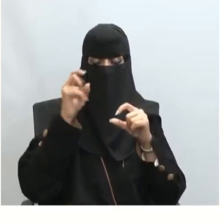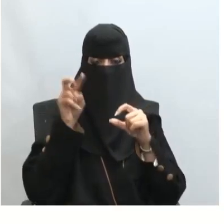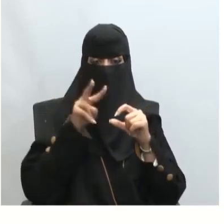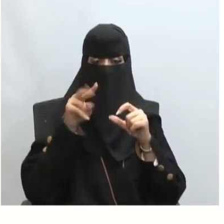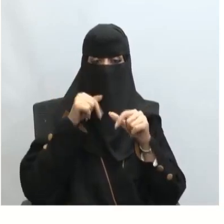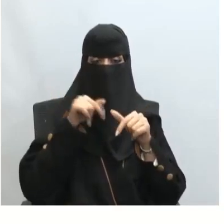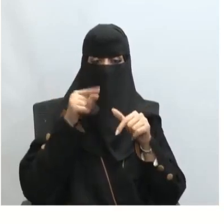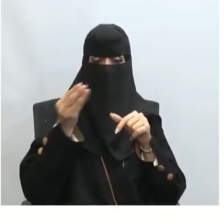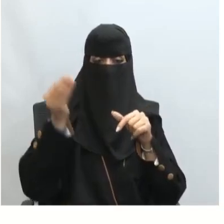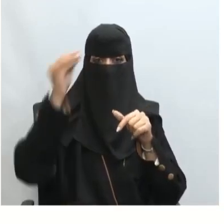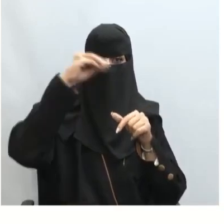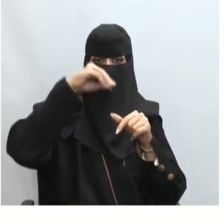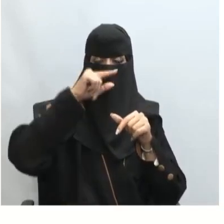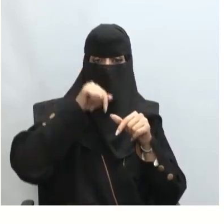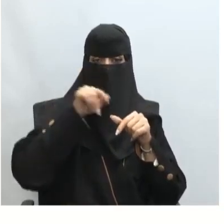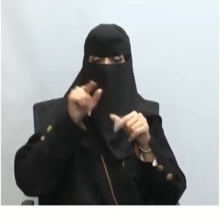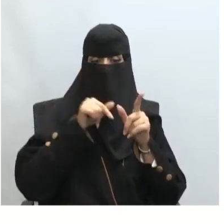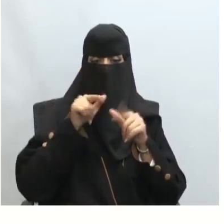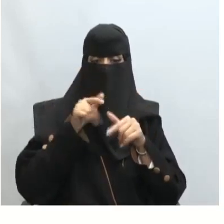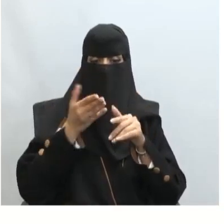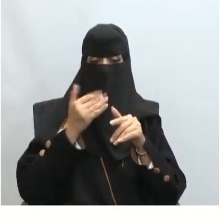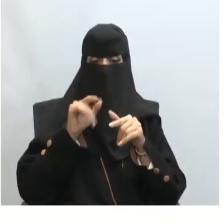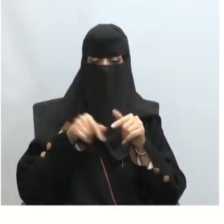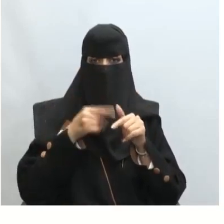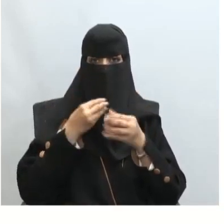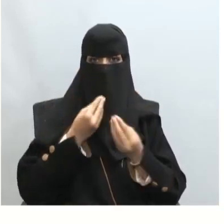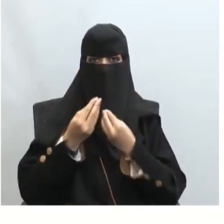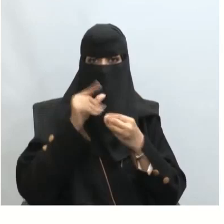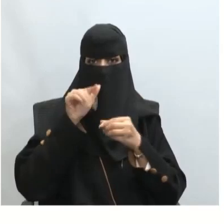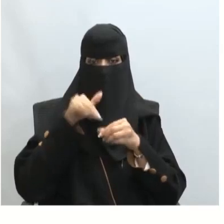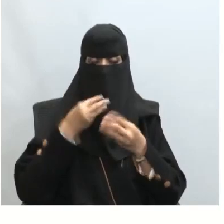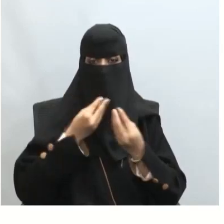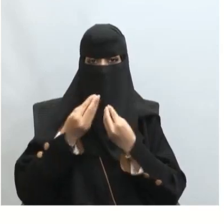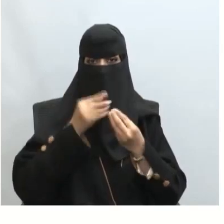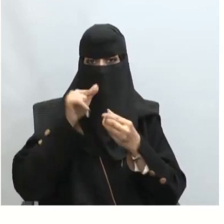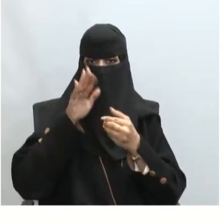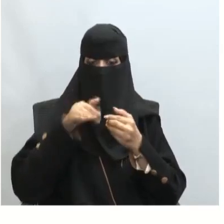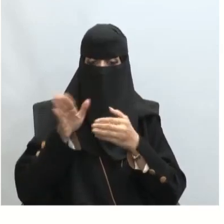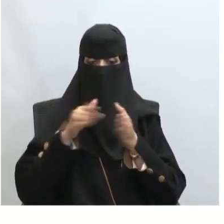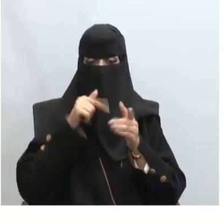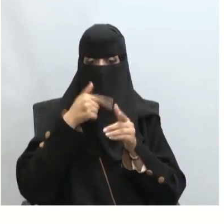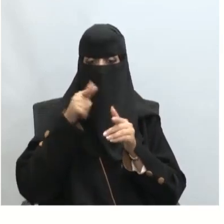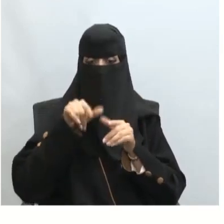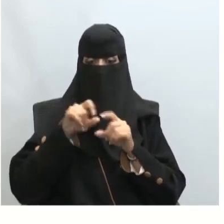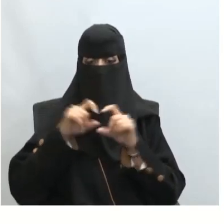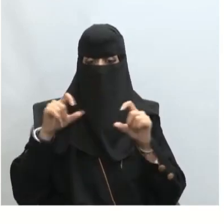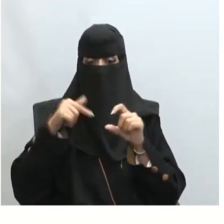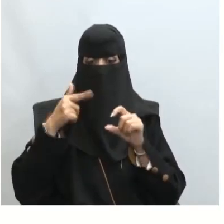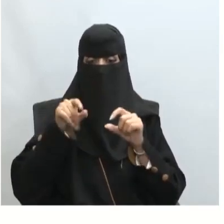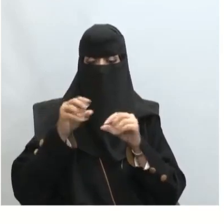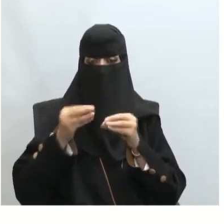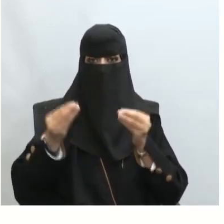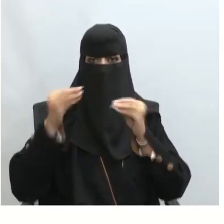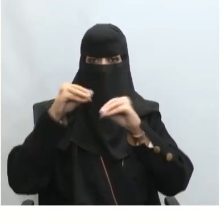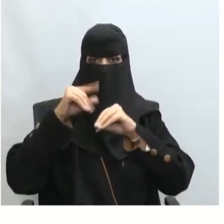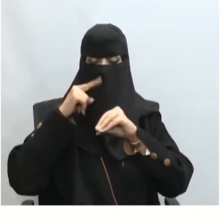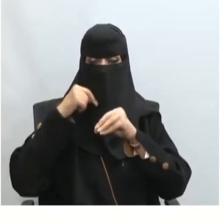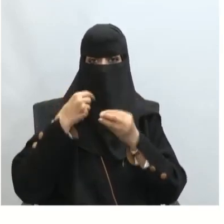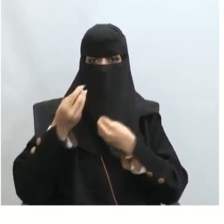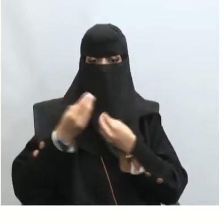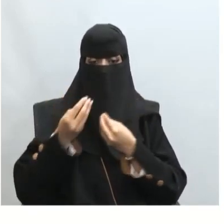اذا سيضاف اليوديد الى التفاعل اذا التفاعل ايضا تفاعل اضافه